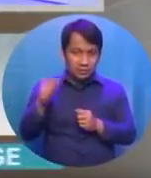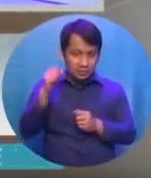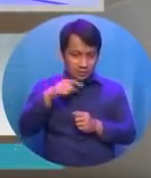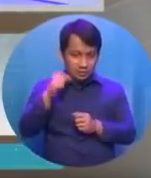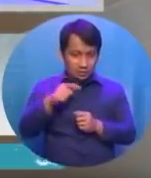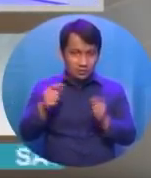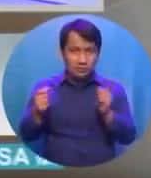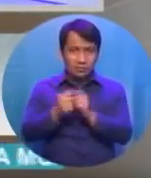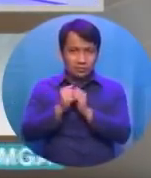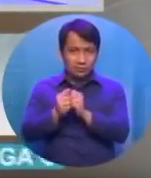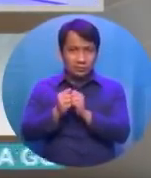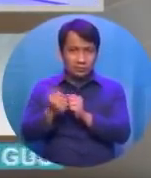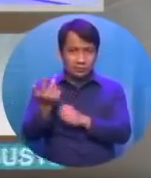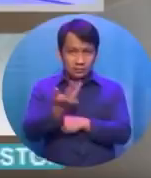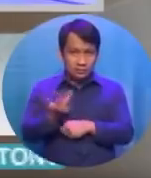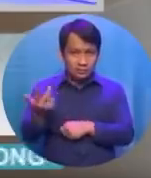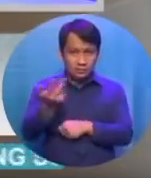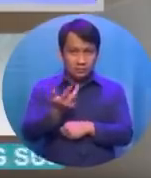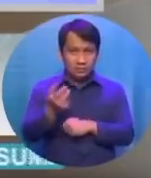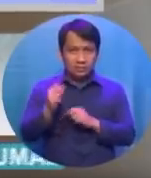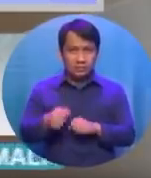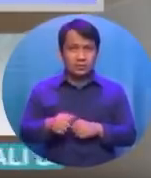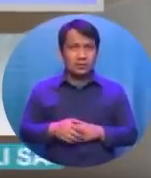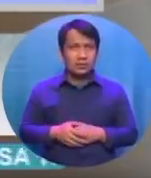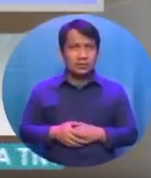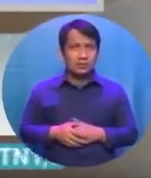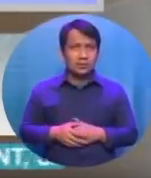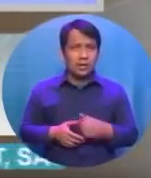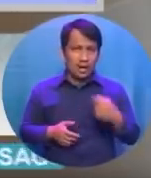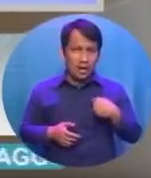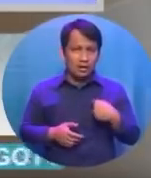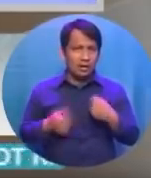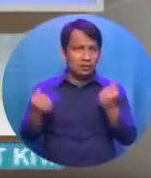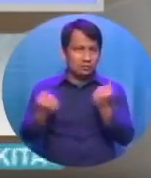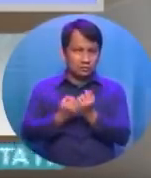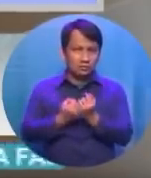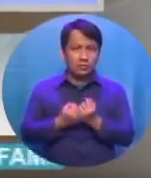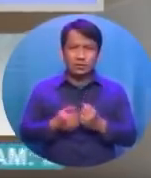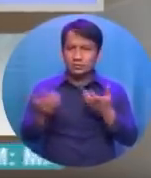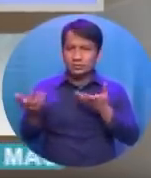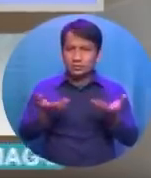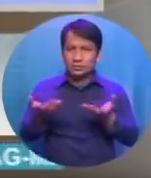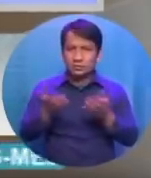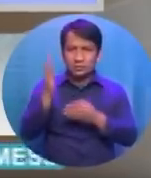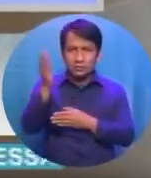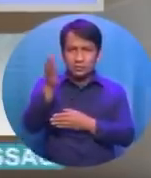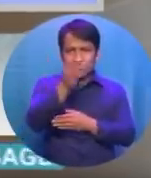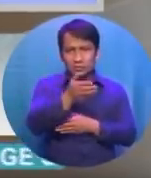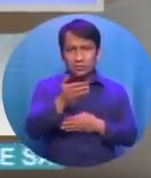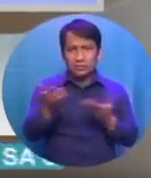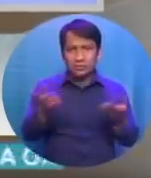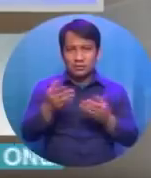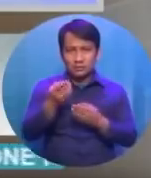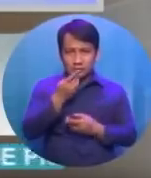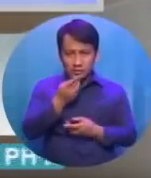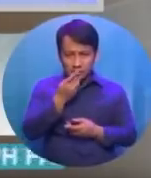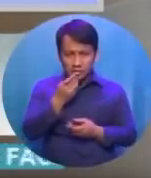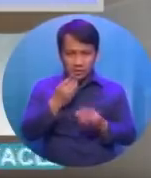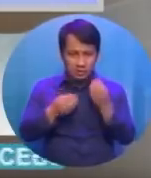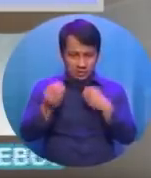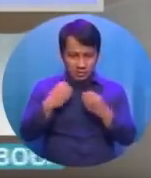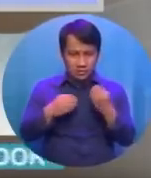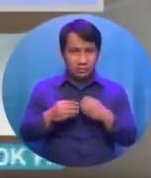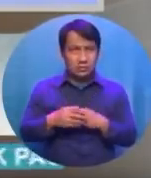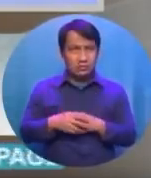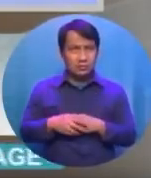At ipagbabanding ko kayong tatlo. Okay? Akong bala, sponsor ko. Kung saan man gusto niyong pumunta. Gusto niyong mag-dinner.